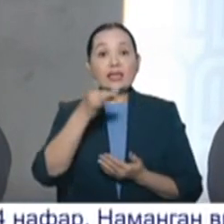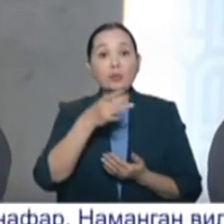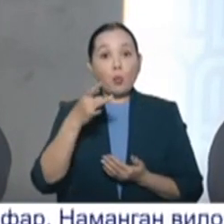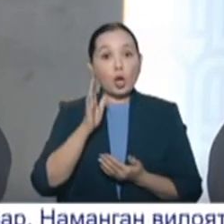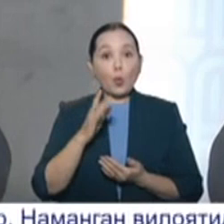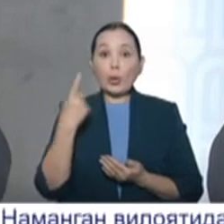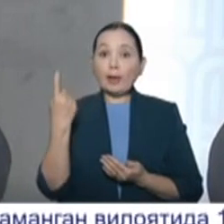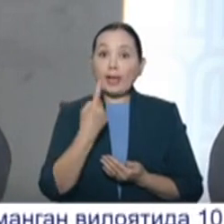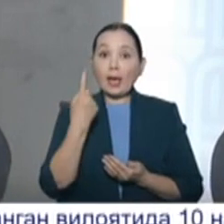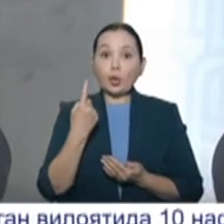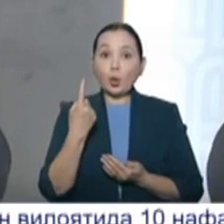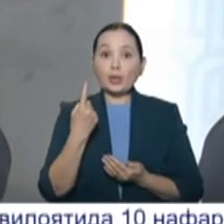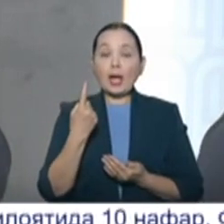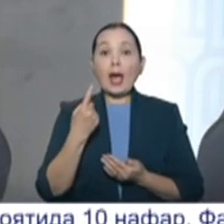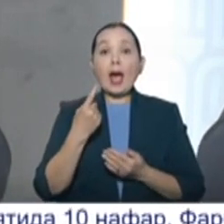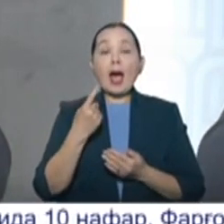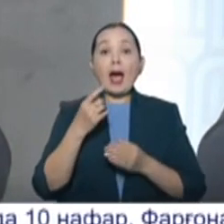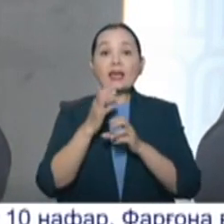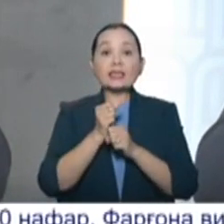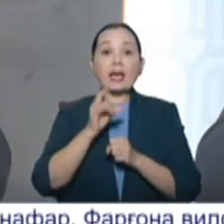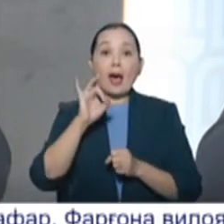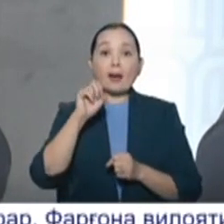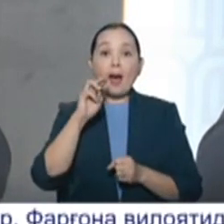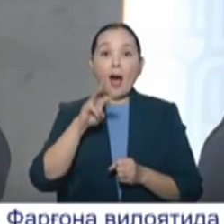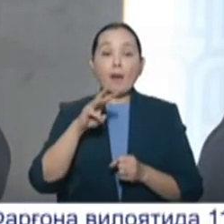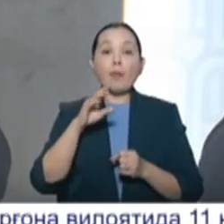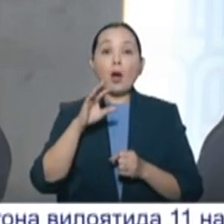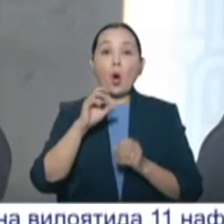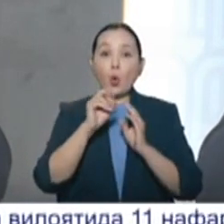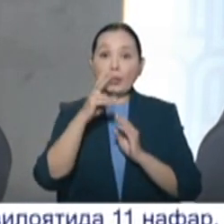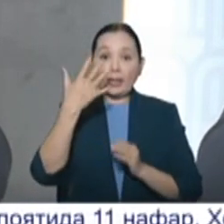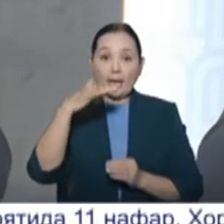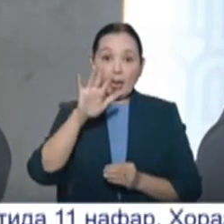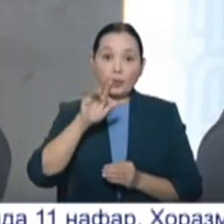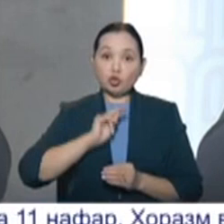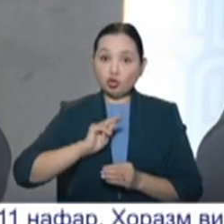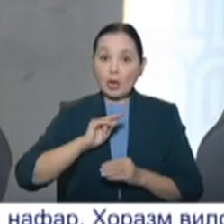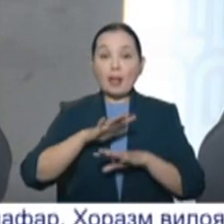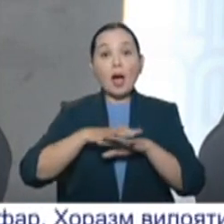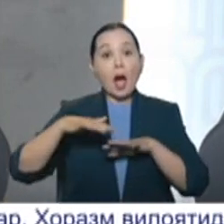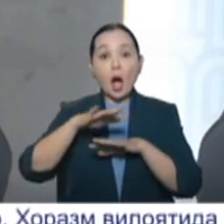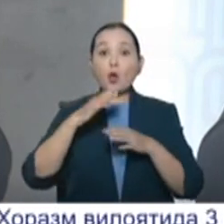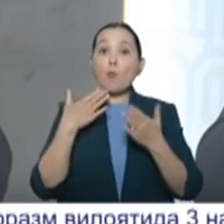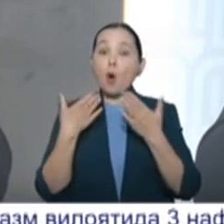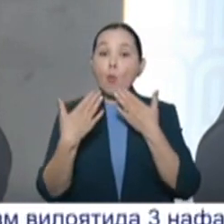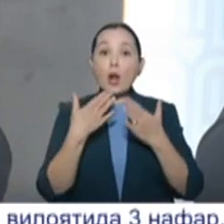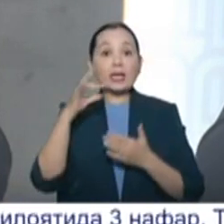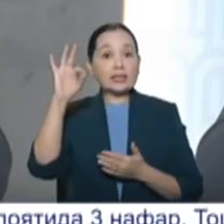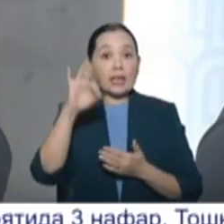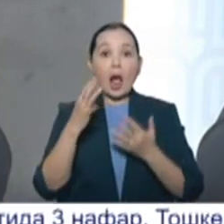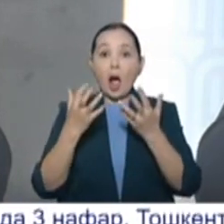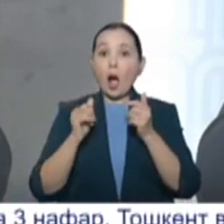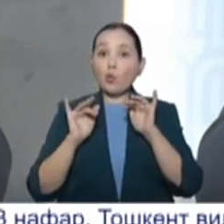bo'yicha yagona qisqa raqam ishladi 12.55. U ham aholi bilan bor muomalani sразу qabul